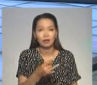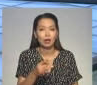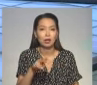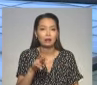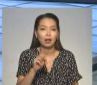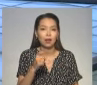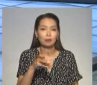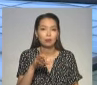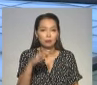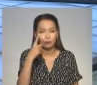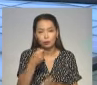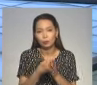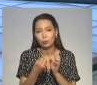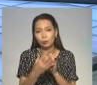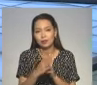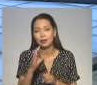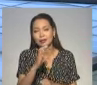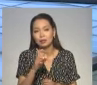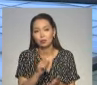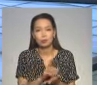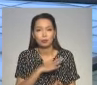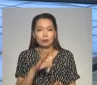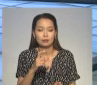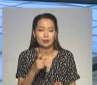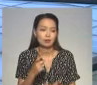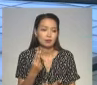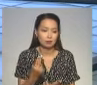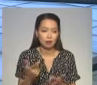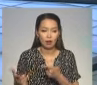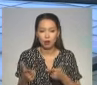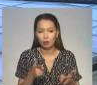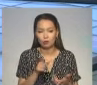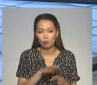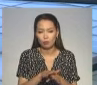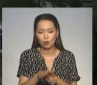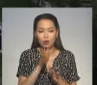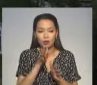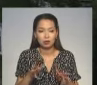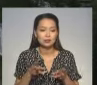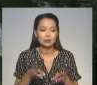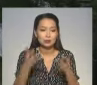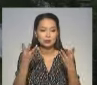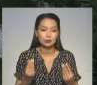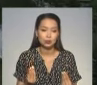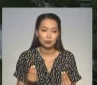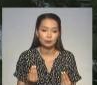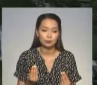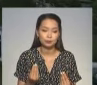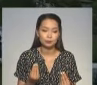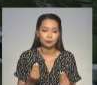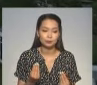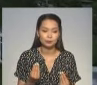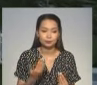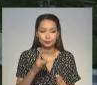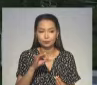15 сентября ТЭЦ должна быть полностью готова к отопительному сезону. Ирина Якунина продолжит. Сегодня на ТЭЦ Ридера